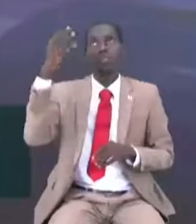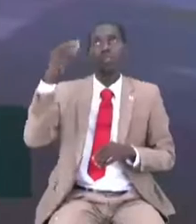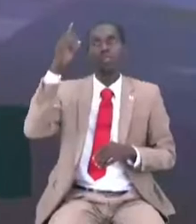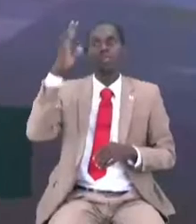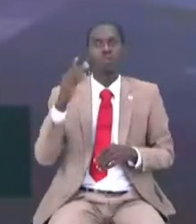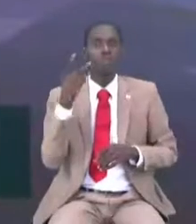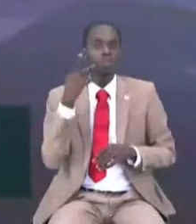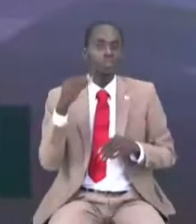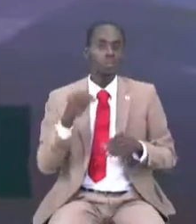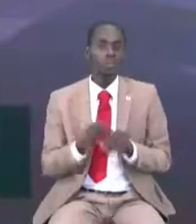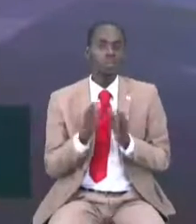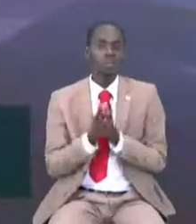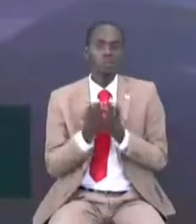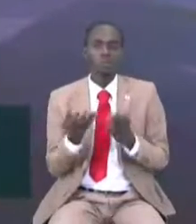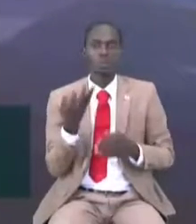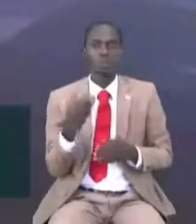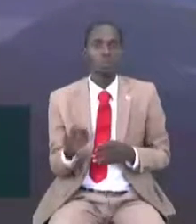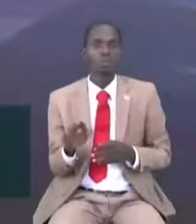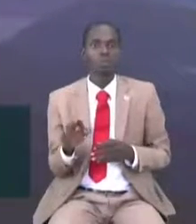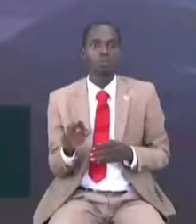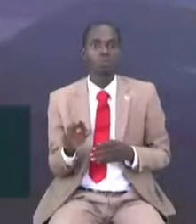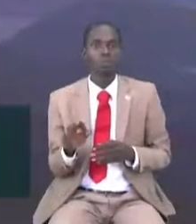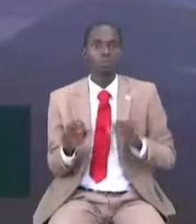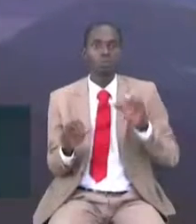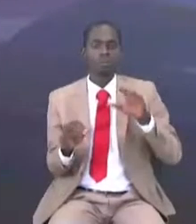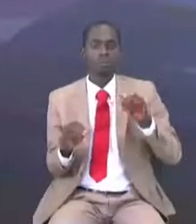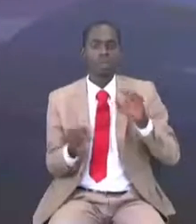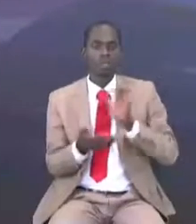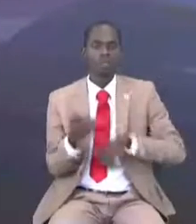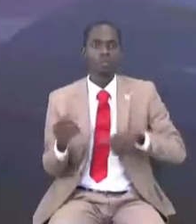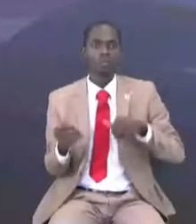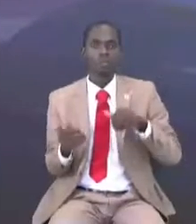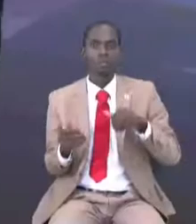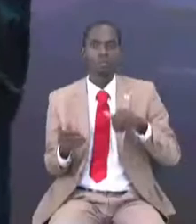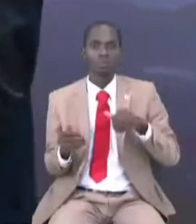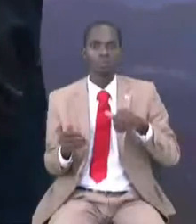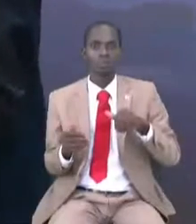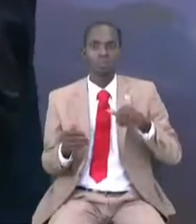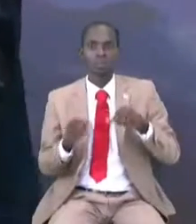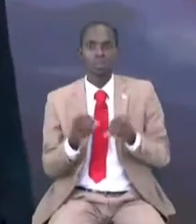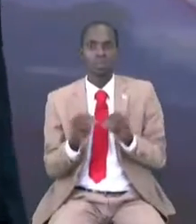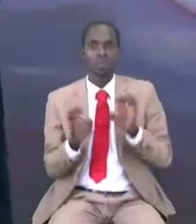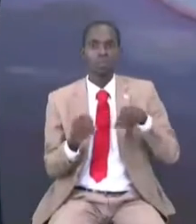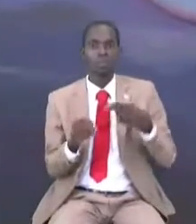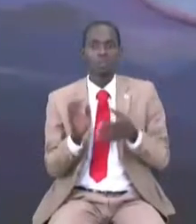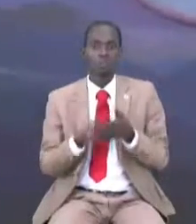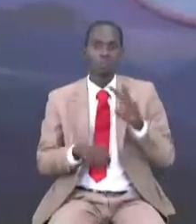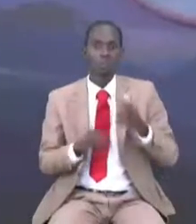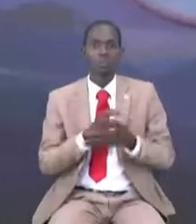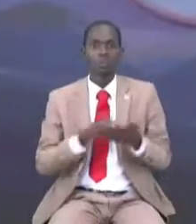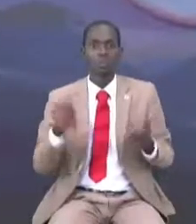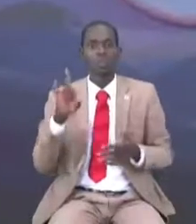8. Éphésiens 2, 8. C'est pas la grâce. La grâce, c'est la rédemption